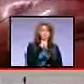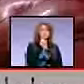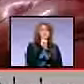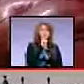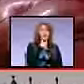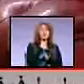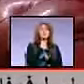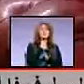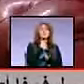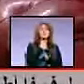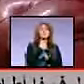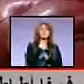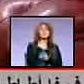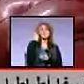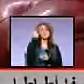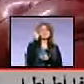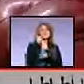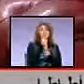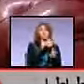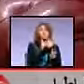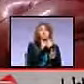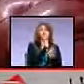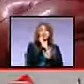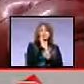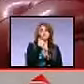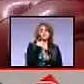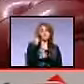عم. ودخلت معهد السينما على أساس أن أنا أكون مخرج،